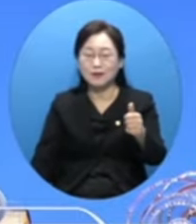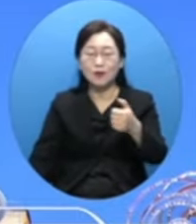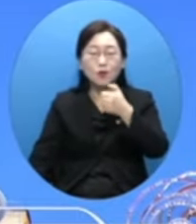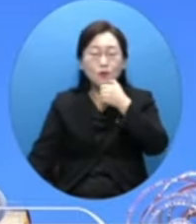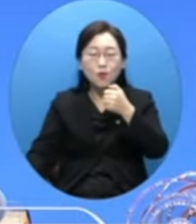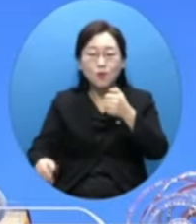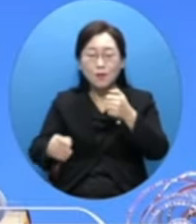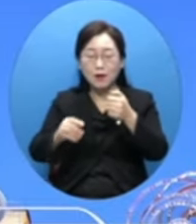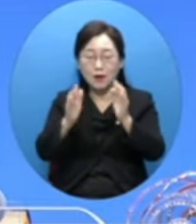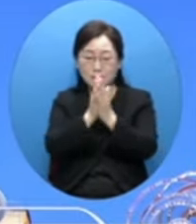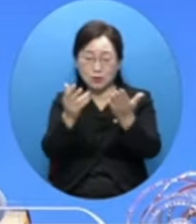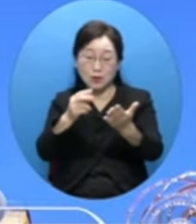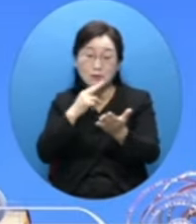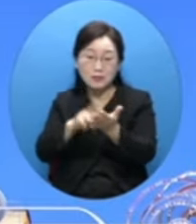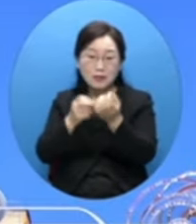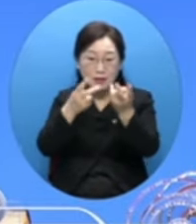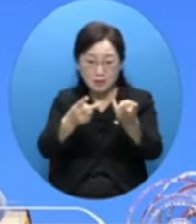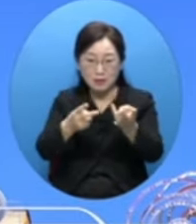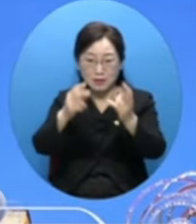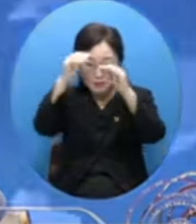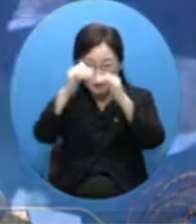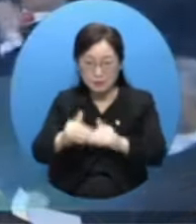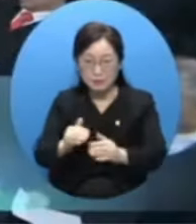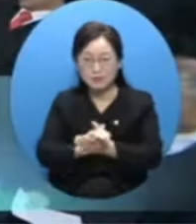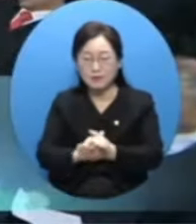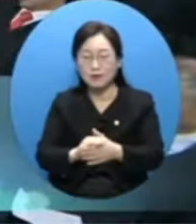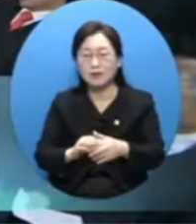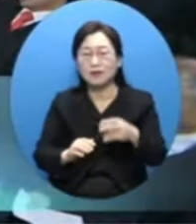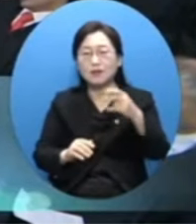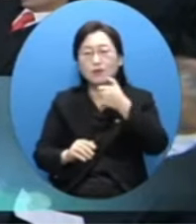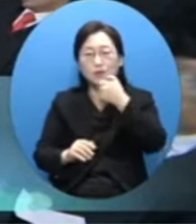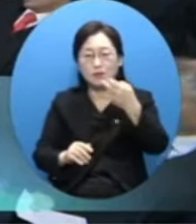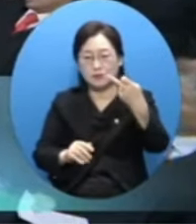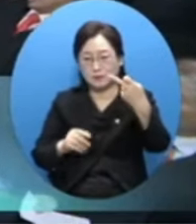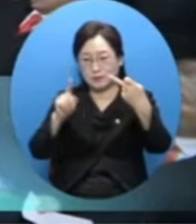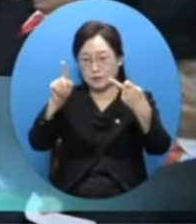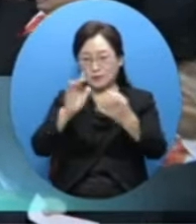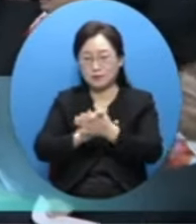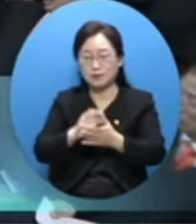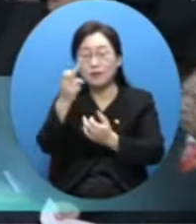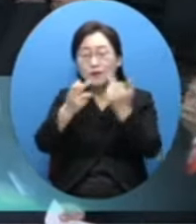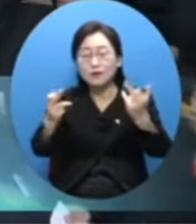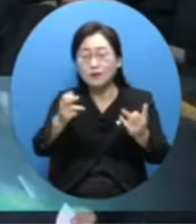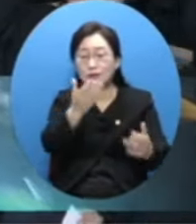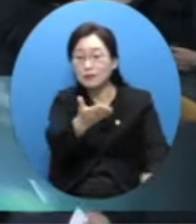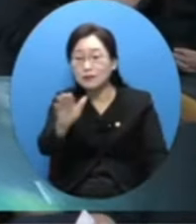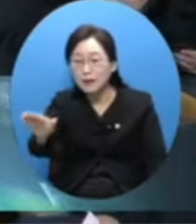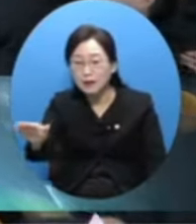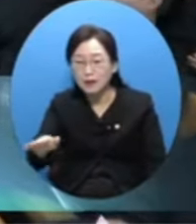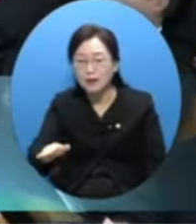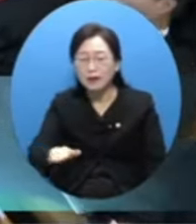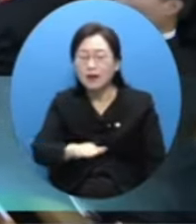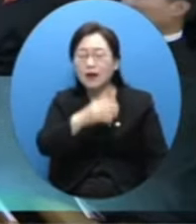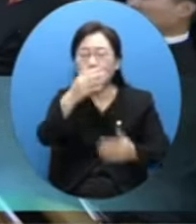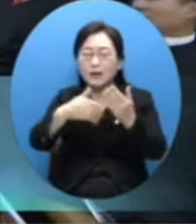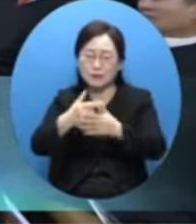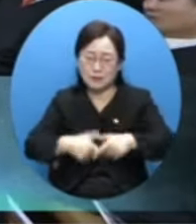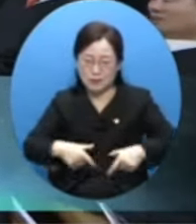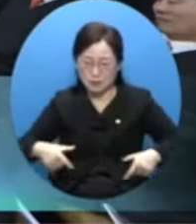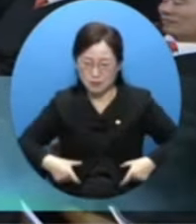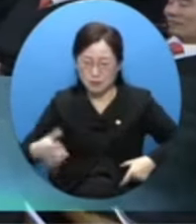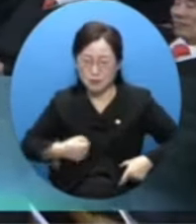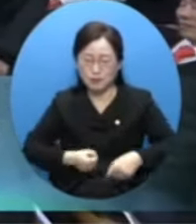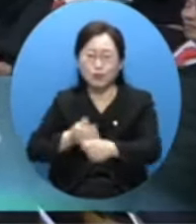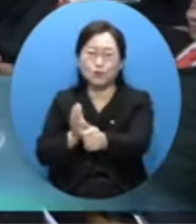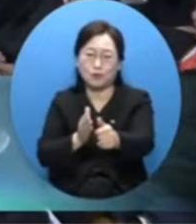로마서에서 이래 같이 우리에게 권면합니다. 로마서 12장 1절입니다. 그러므로 형제들아 내가 하나님의 모든 자비하심으로 너희를 권하노니 너희